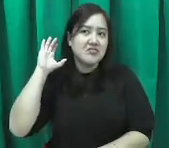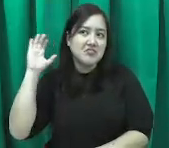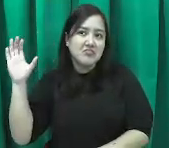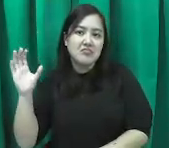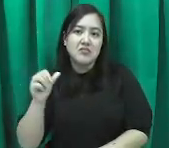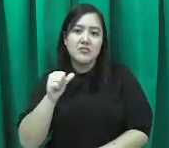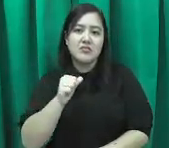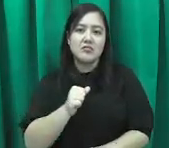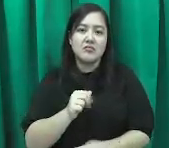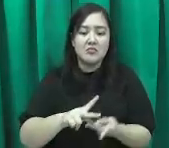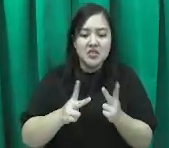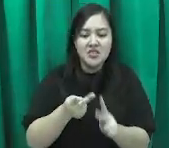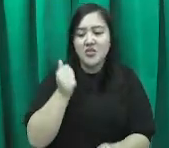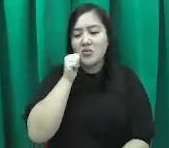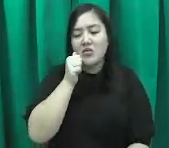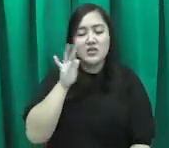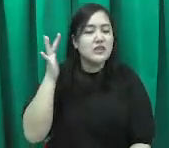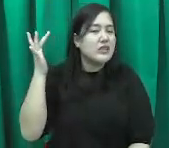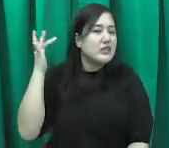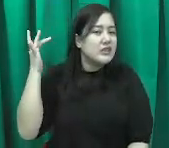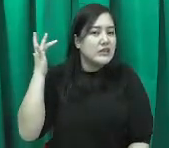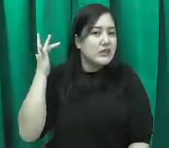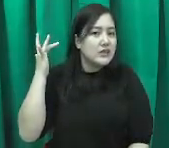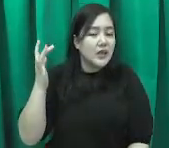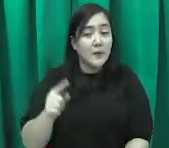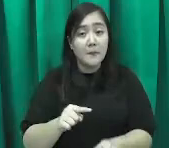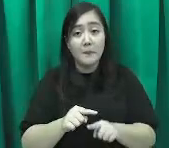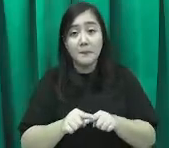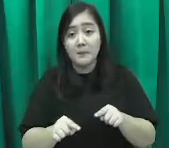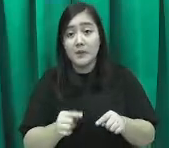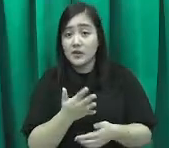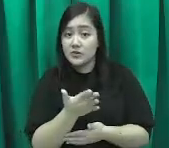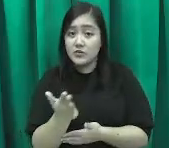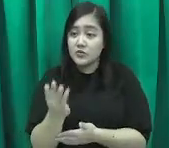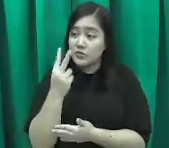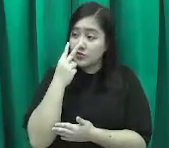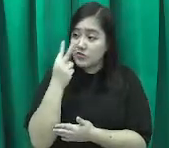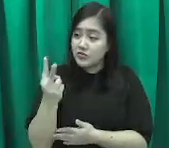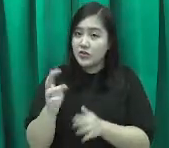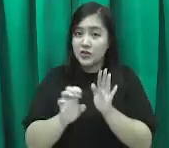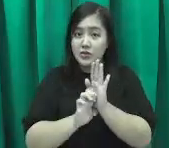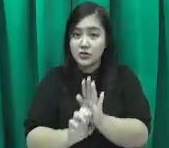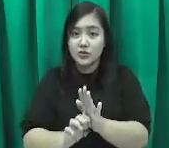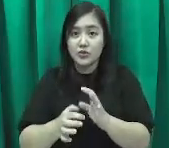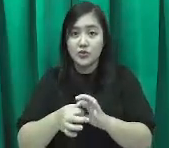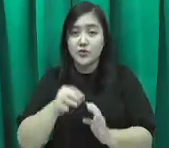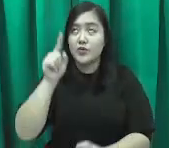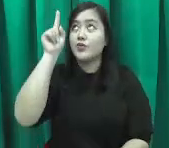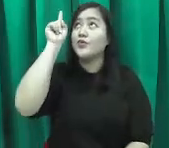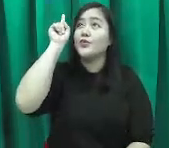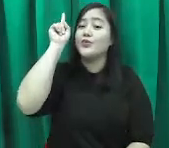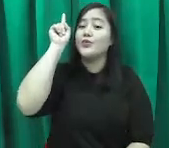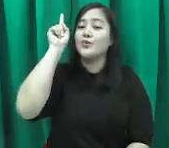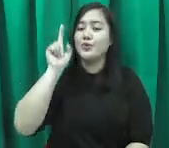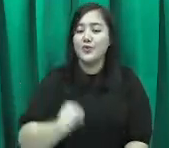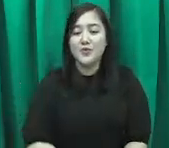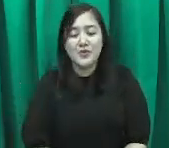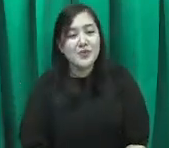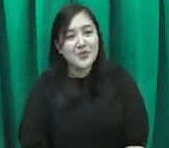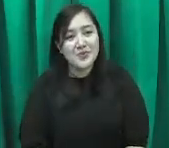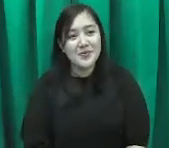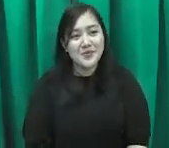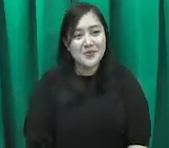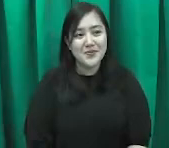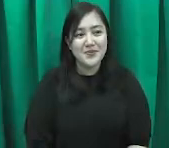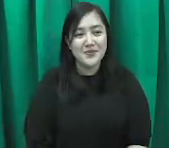miracle, makikita mo ng example, yung example ni Sir Lamcel at saka ni Brother Willie. Ayan. Brother Willie. Yeah. Ayan.